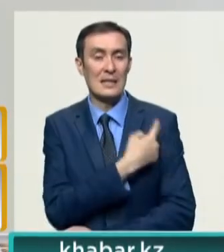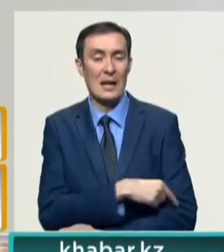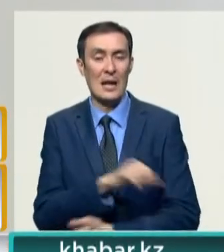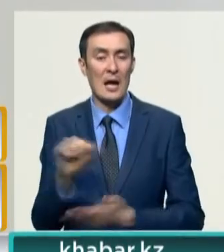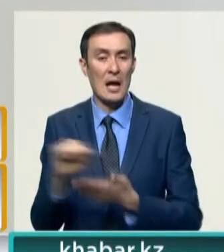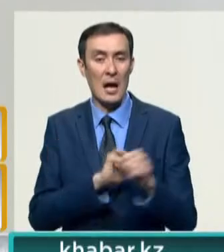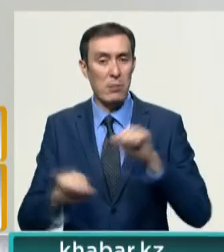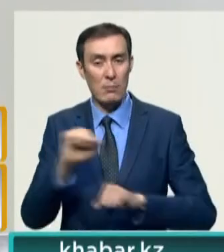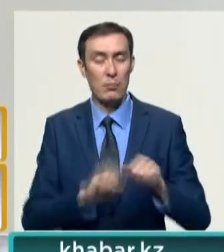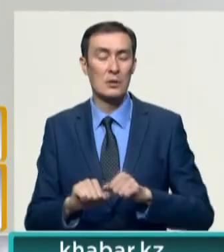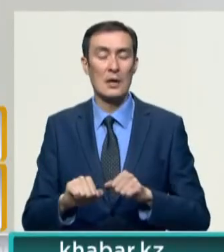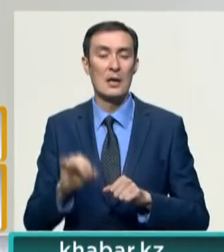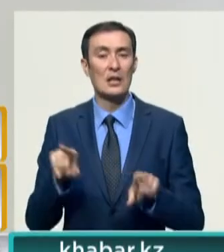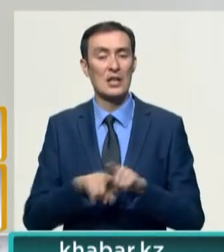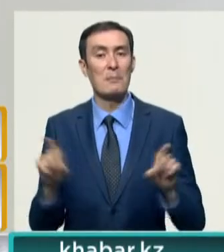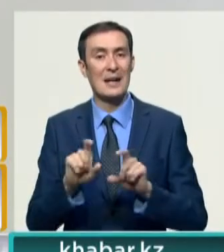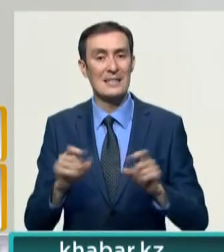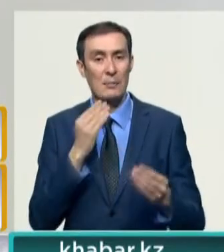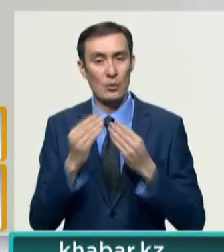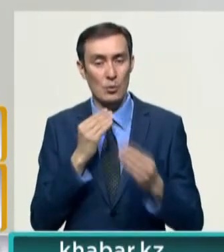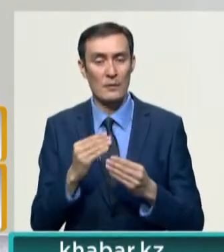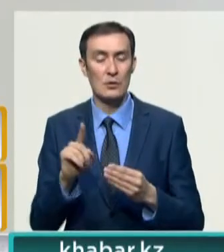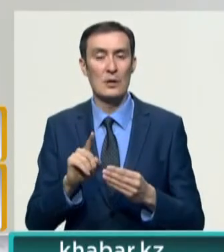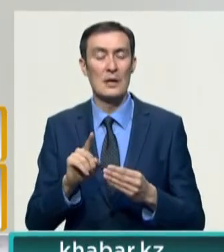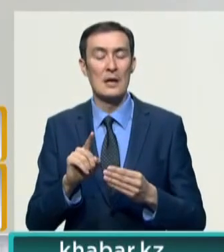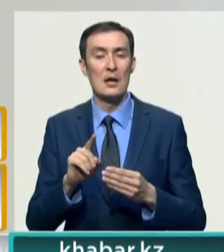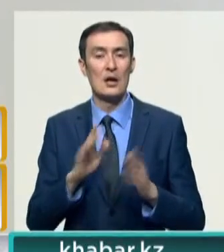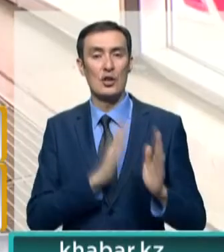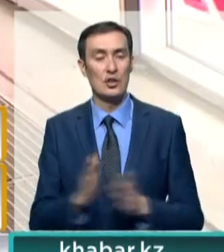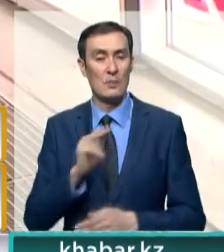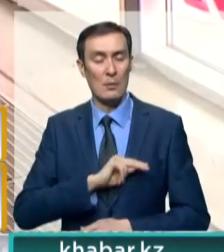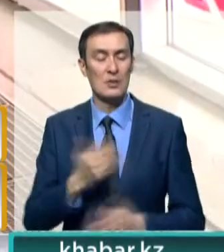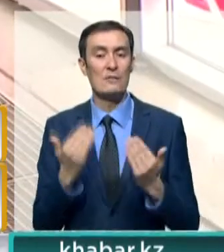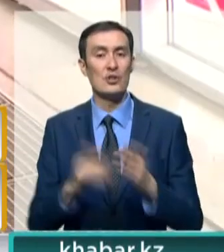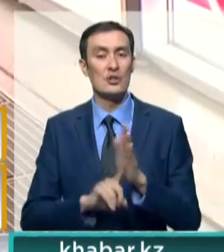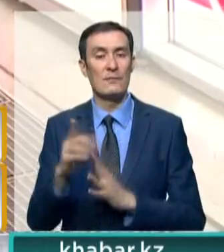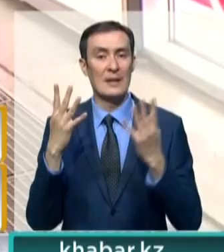мест. Также перешли магазины продуктовые на дес-режим. И с сегодняшнего дня